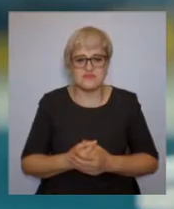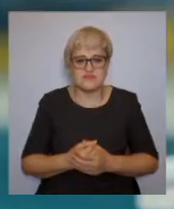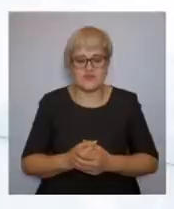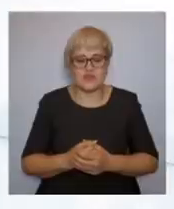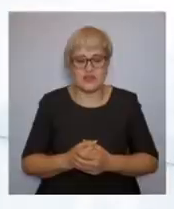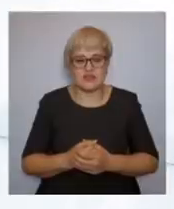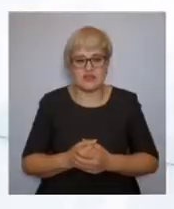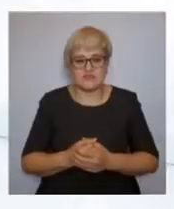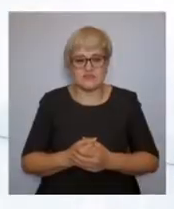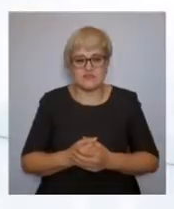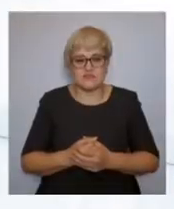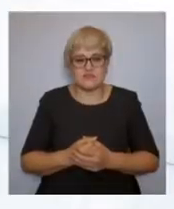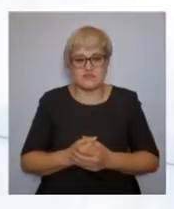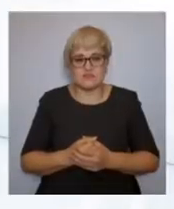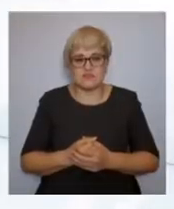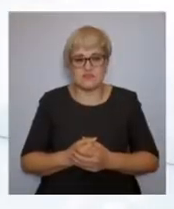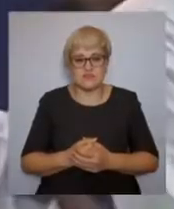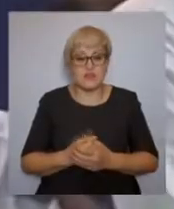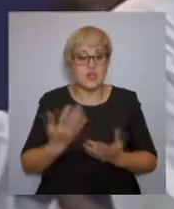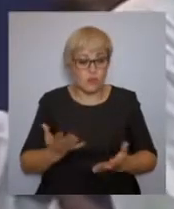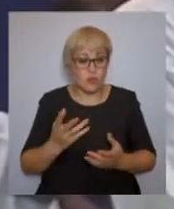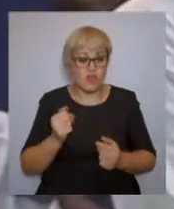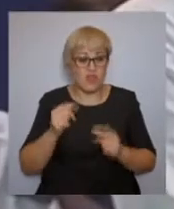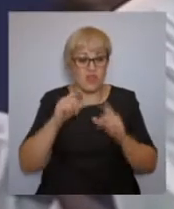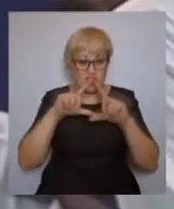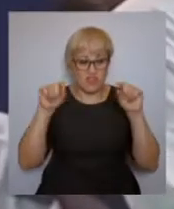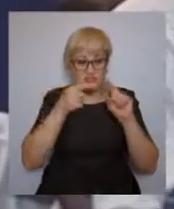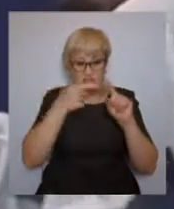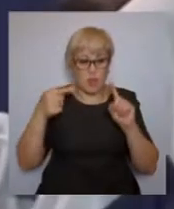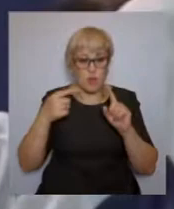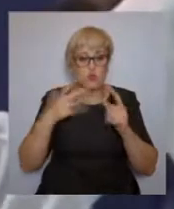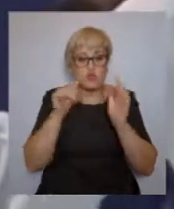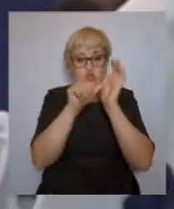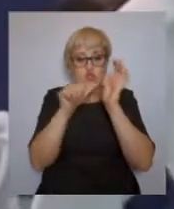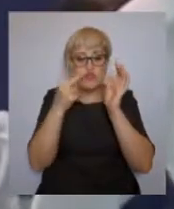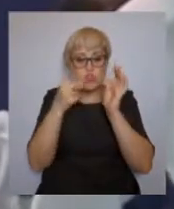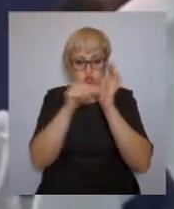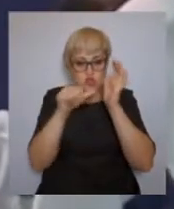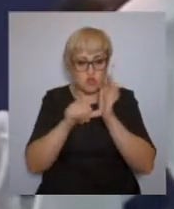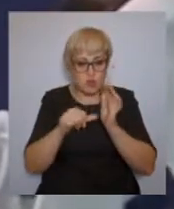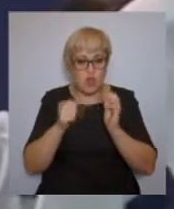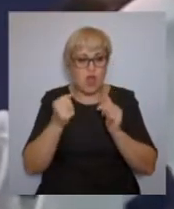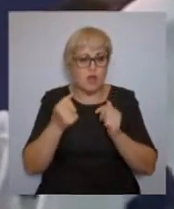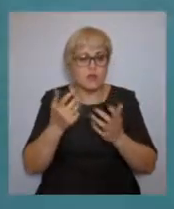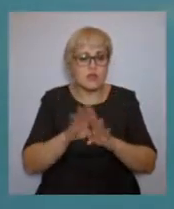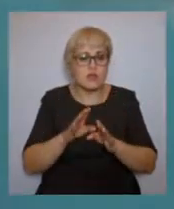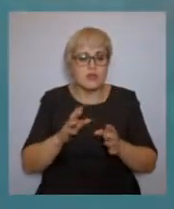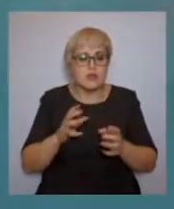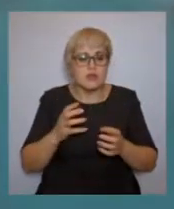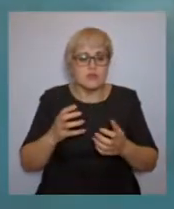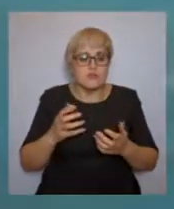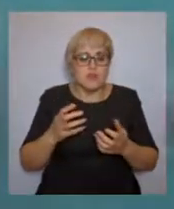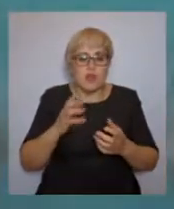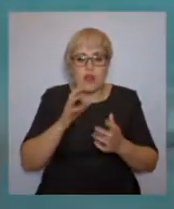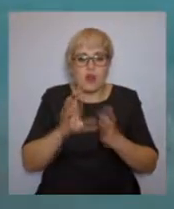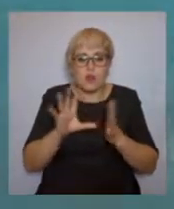и вот на табло уже горят две шестерки abyss красный электронный секундомер начинает